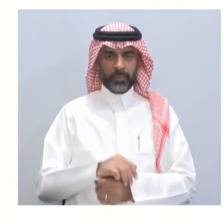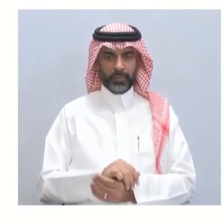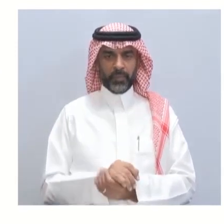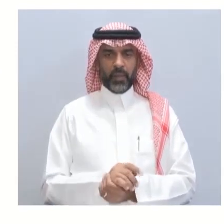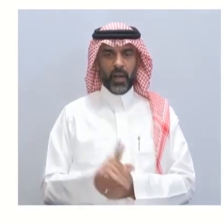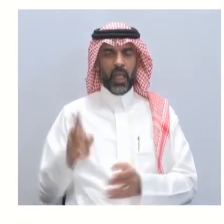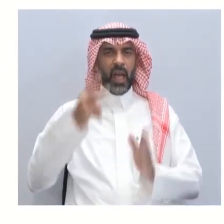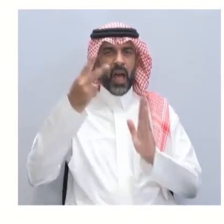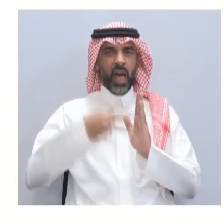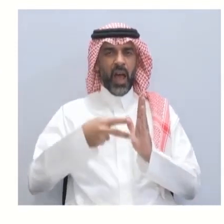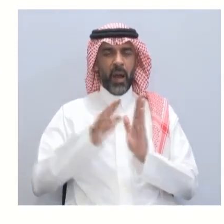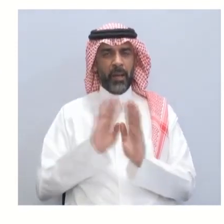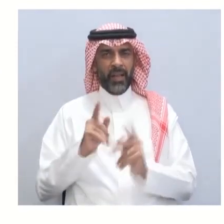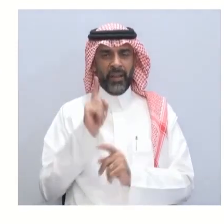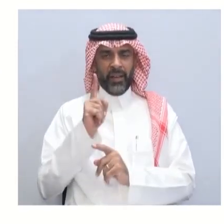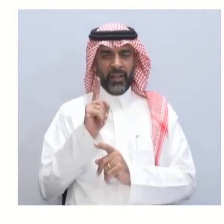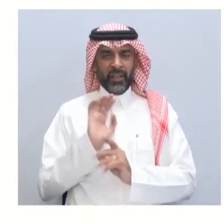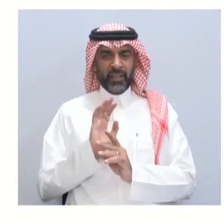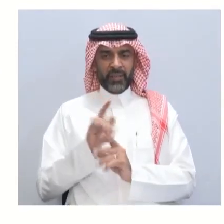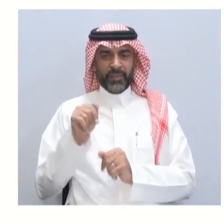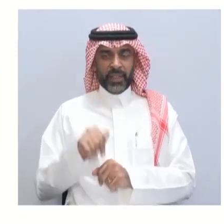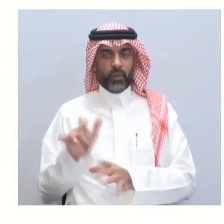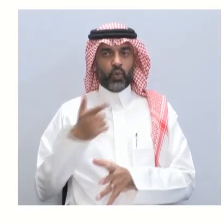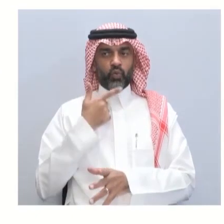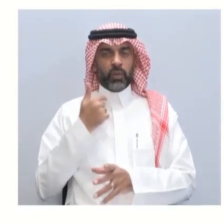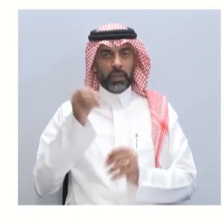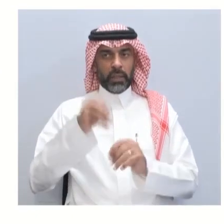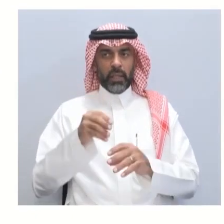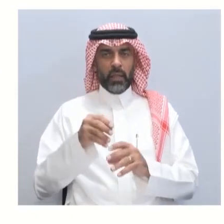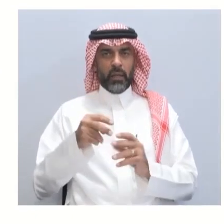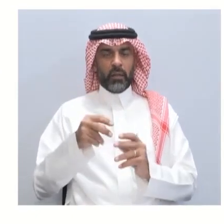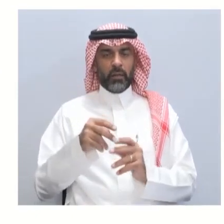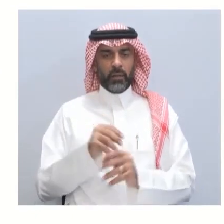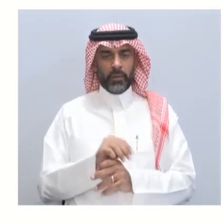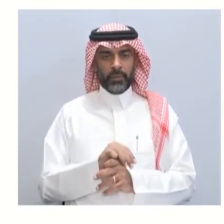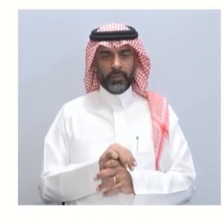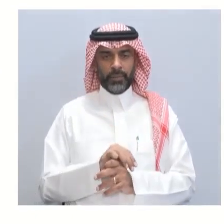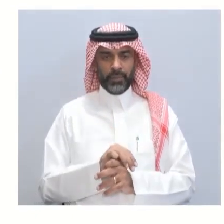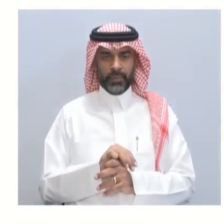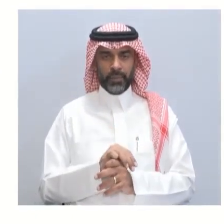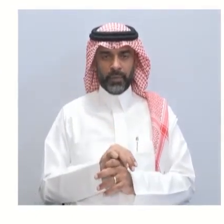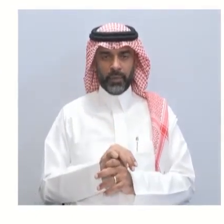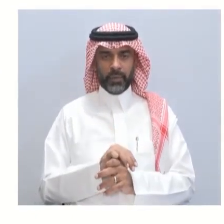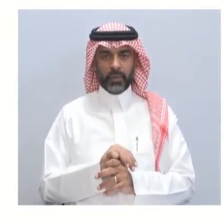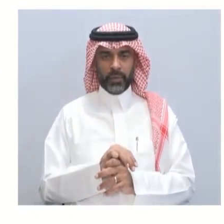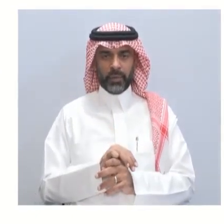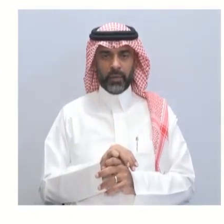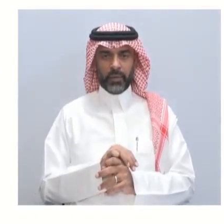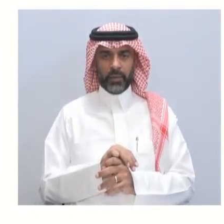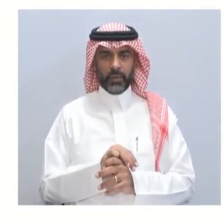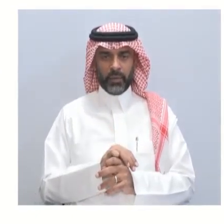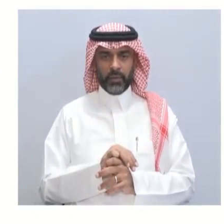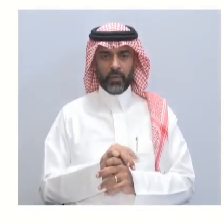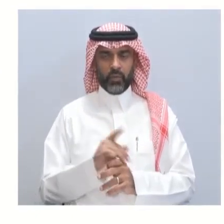مجرد قرار ونتيجه اف ذن الان اطالبه باف ثم يخرج مع بوابه ذم اذا تحقق الشرط وينفذ